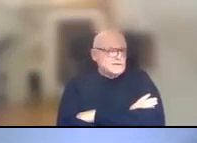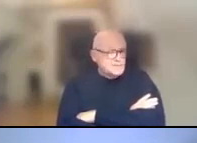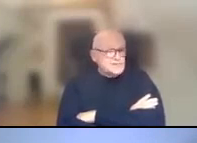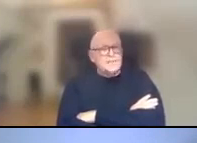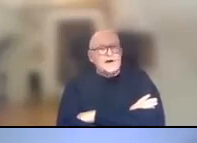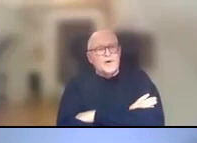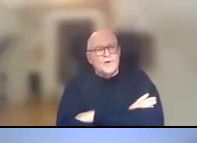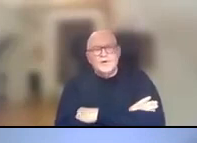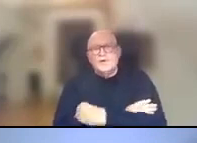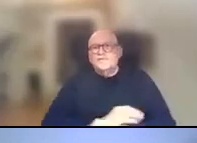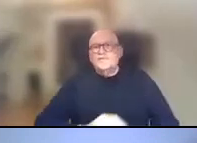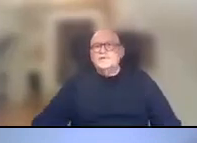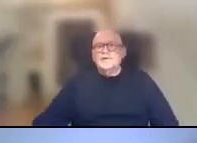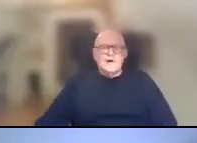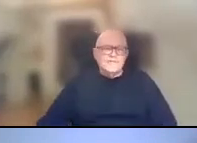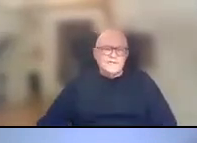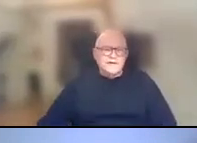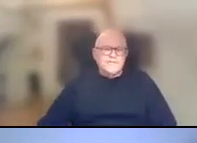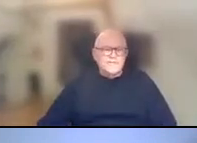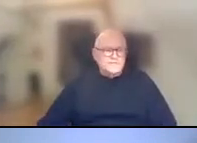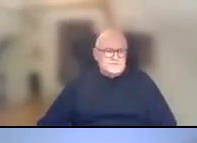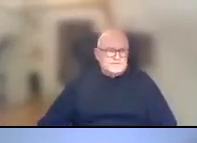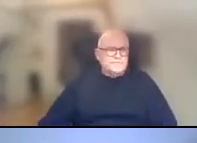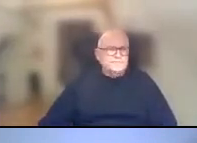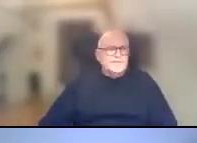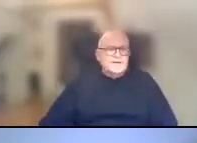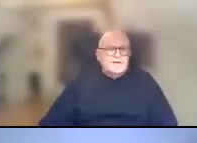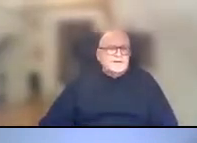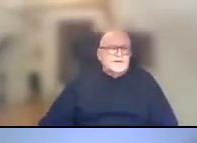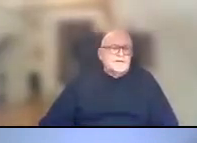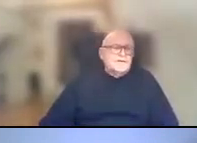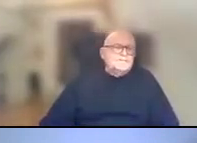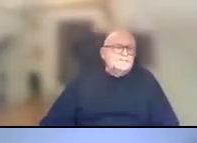lebenslanger Haft, inzwischen aber auch wieder auf freiem Fuß.